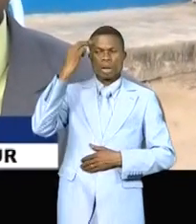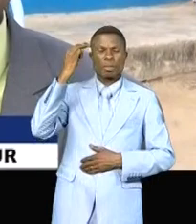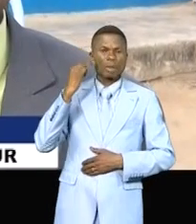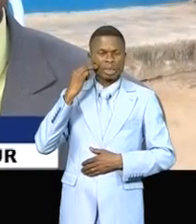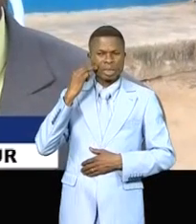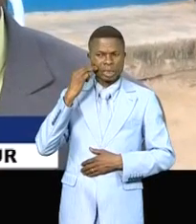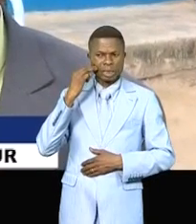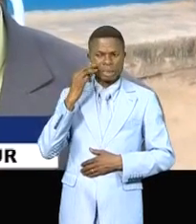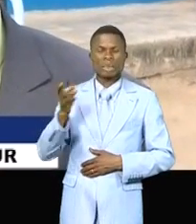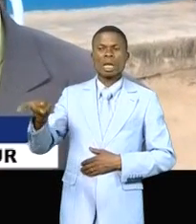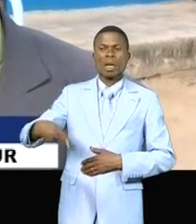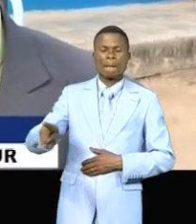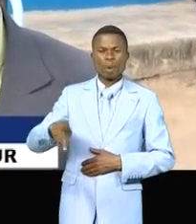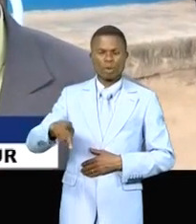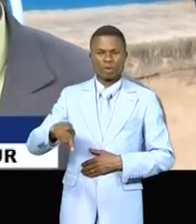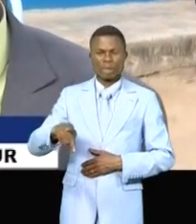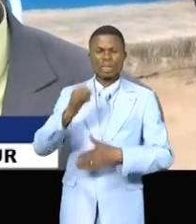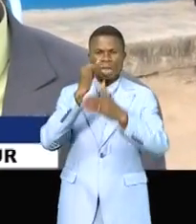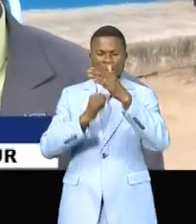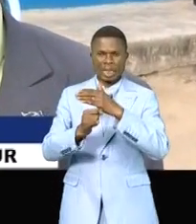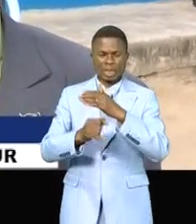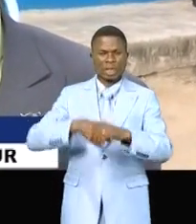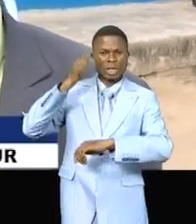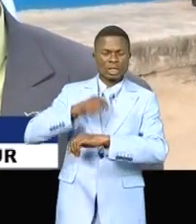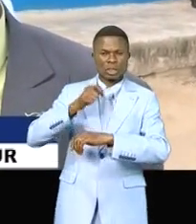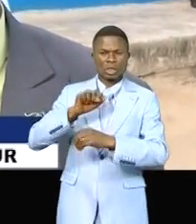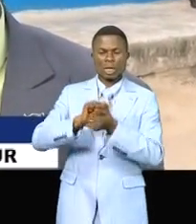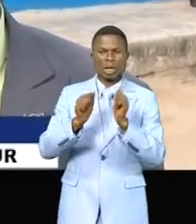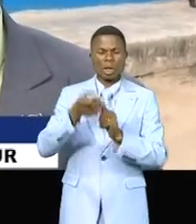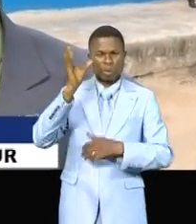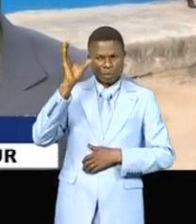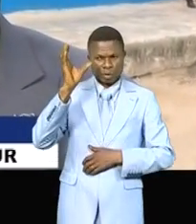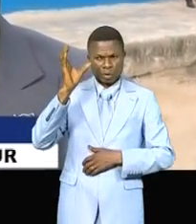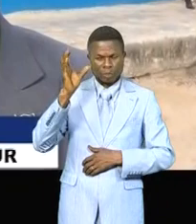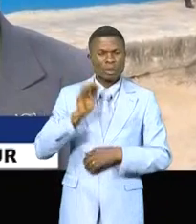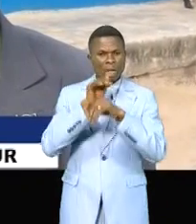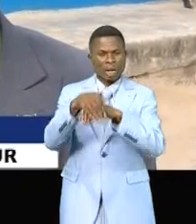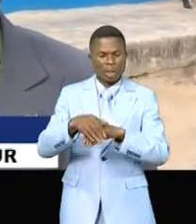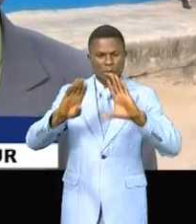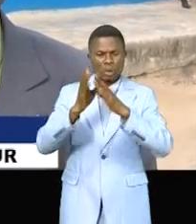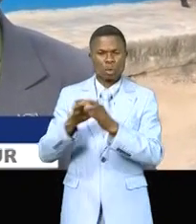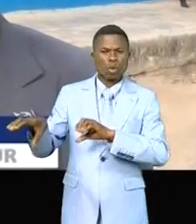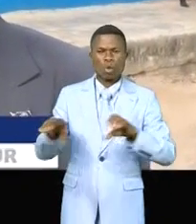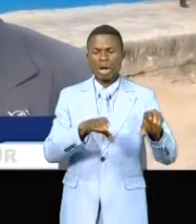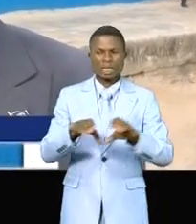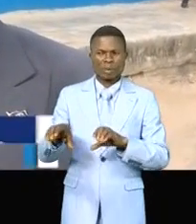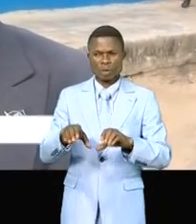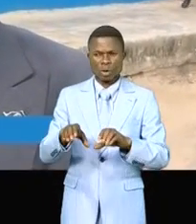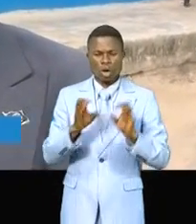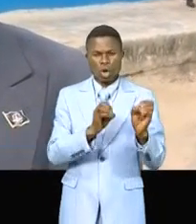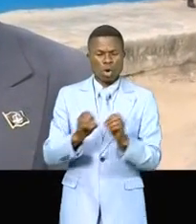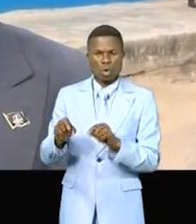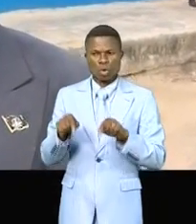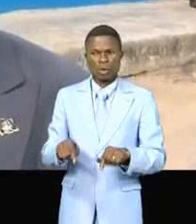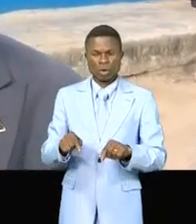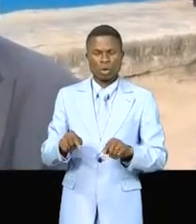l'Intérieur, Sécurité, Justice et Affaires coutumières, afin de participer à toutes les séances qui seront tenus